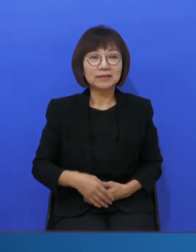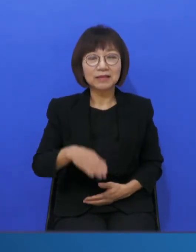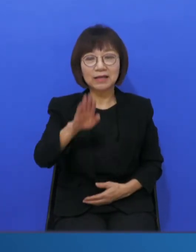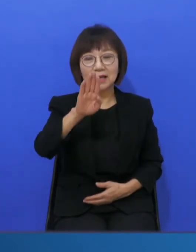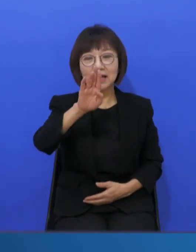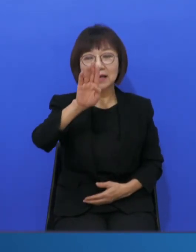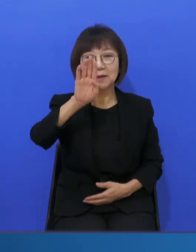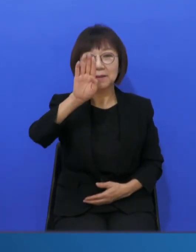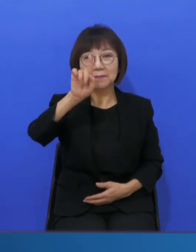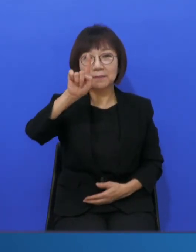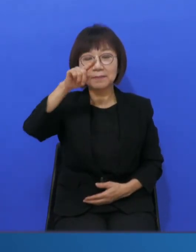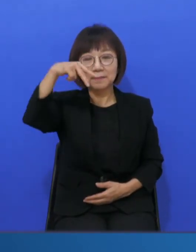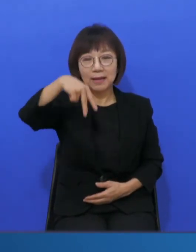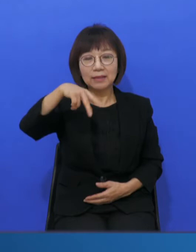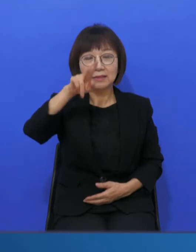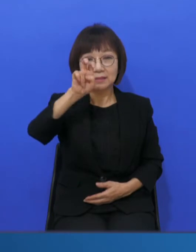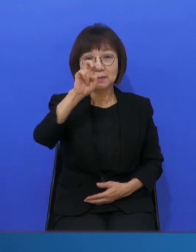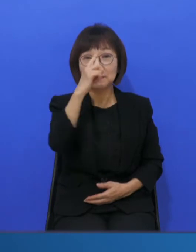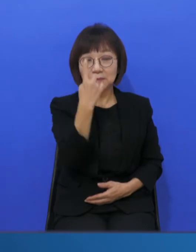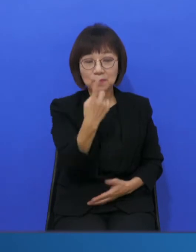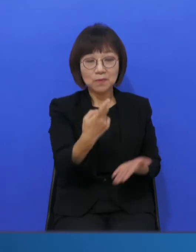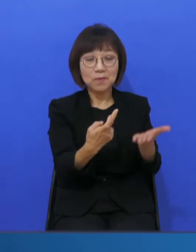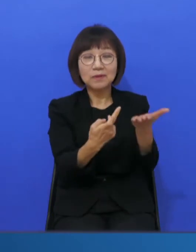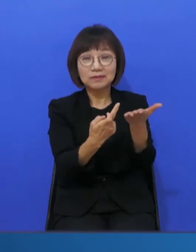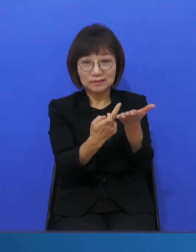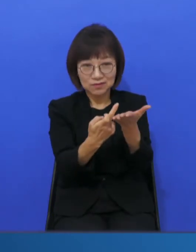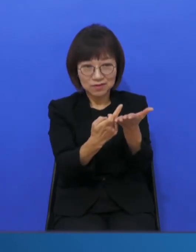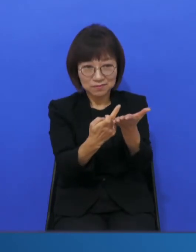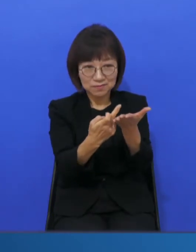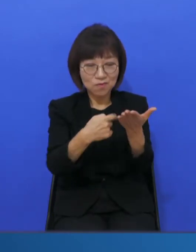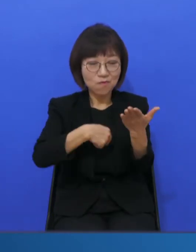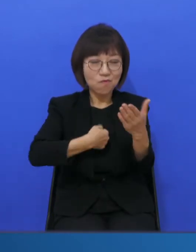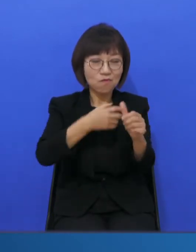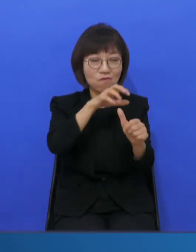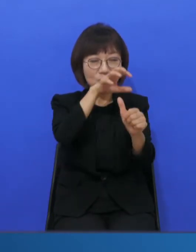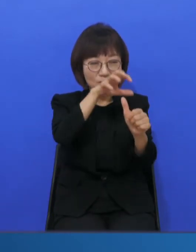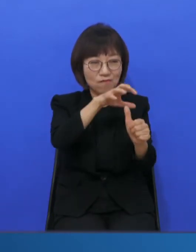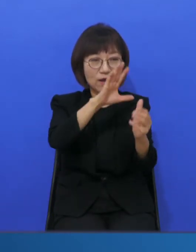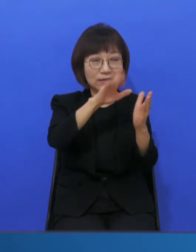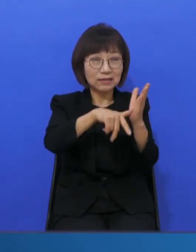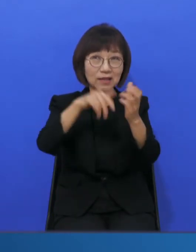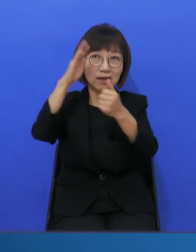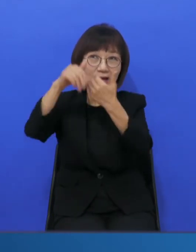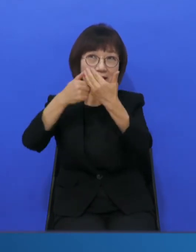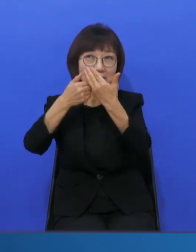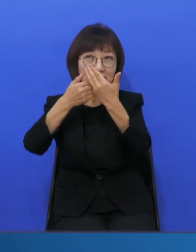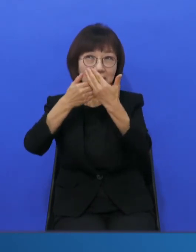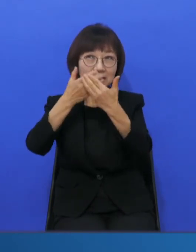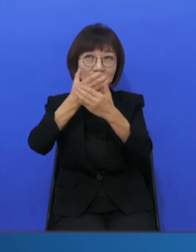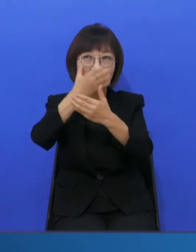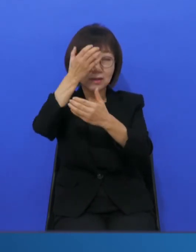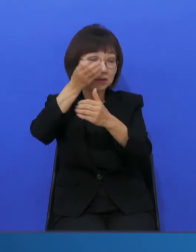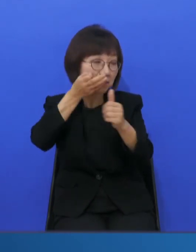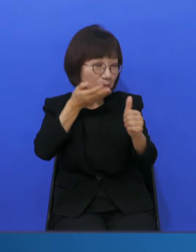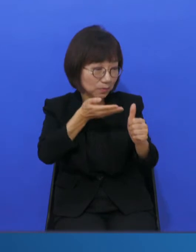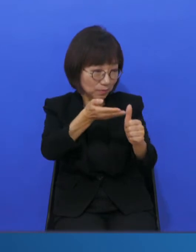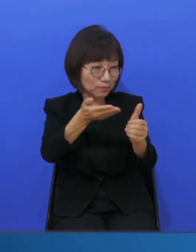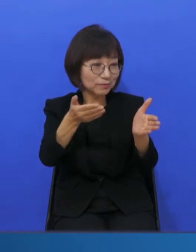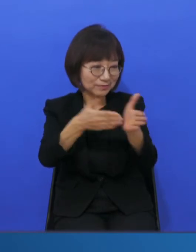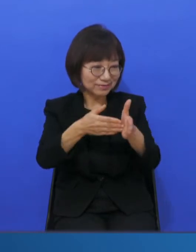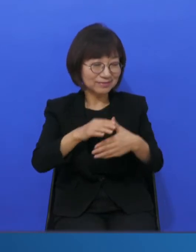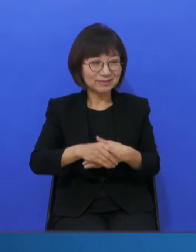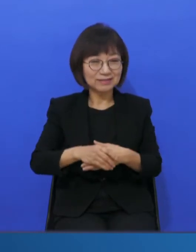밤모섬에서요. 유배되어 있는데 거기서 보여준 거예요. And that's where he saw this illusion in this deep night. 여러분의 모든 기도가 싹